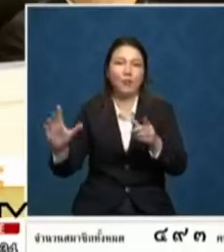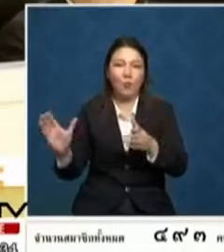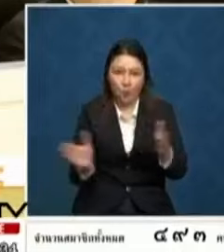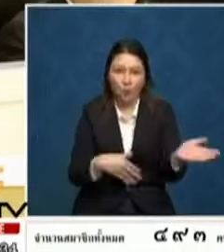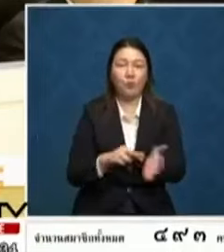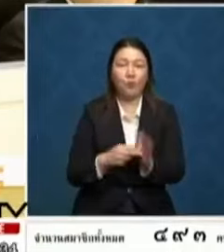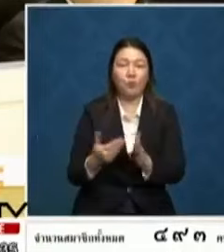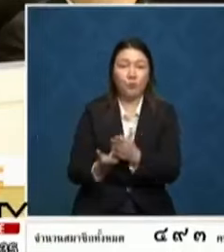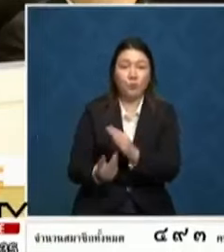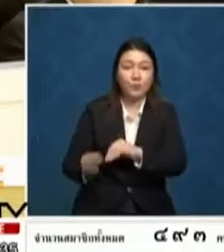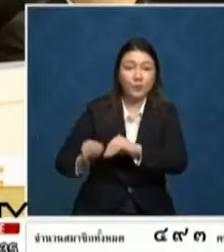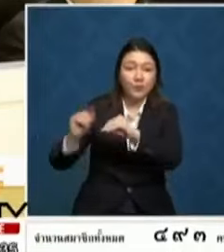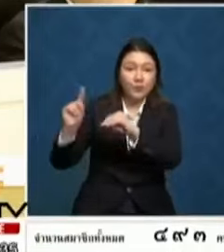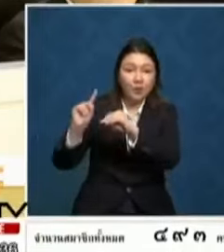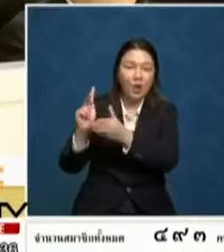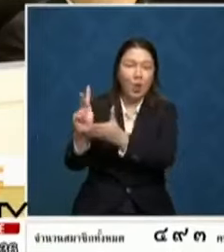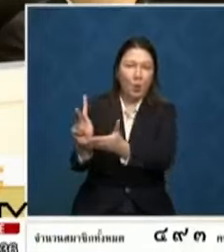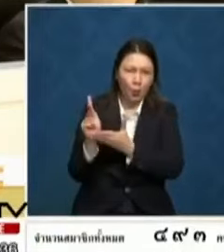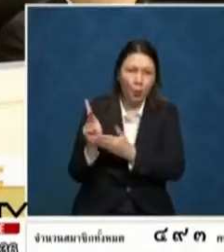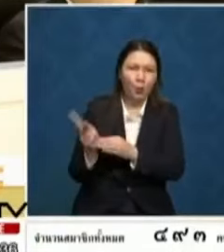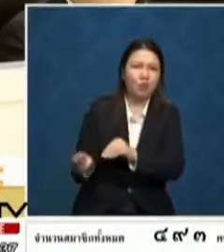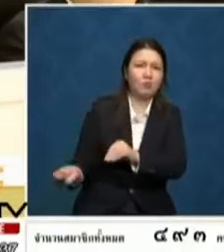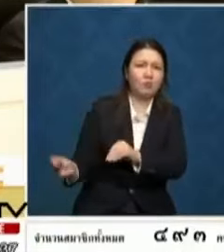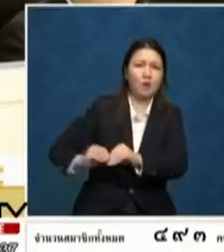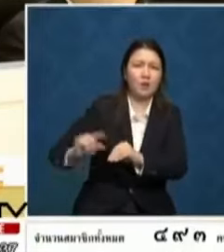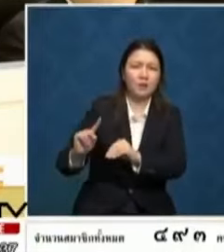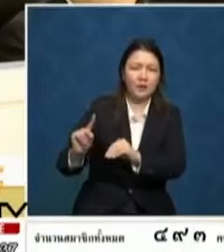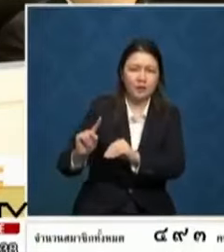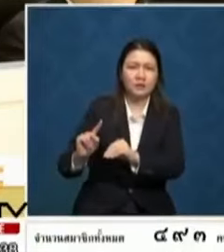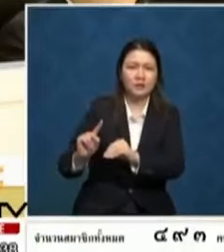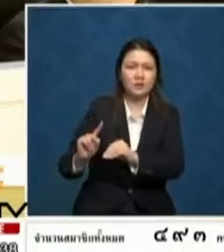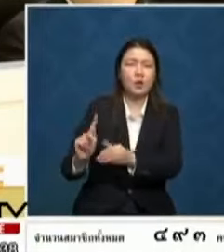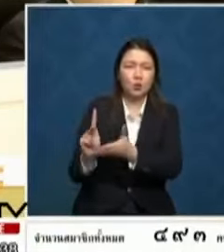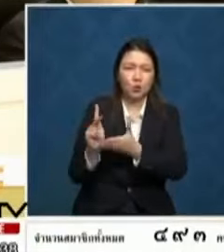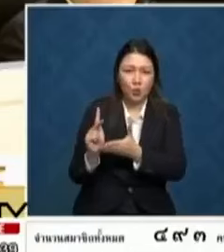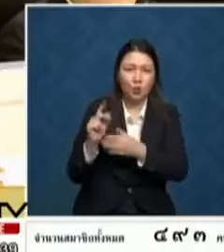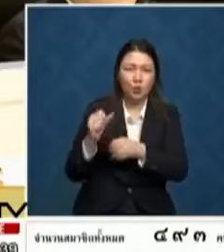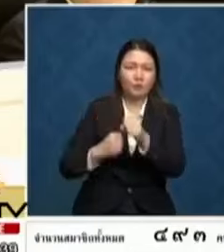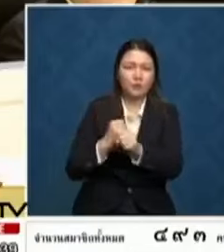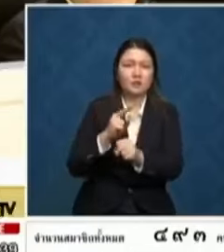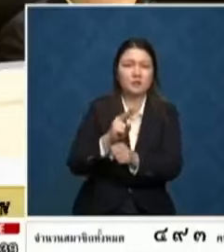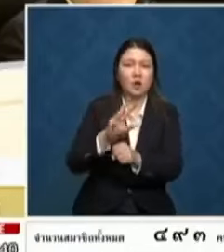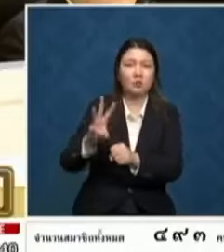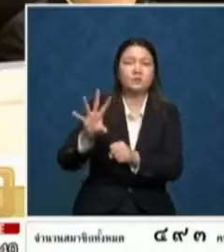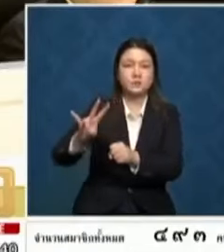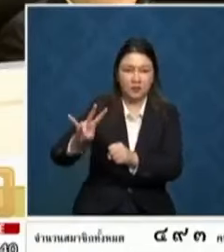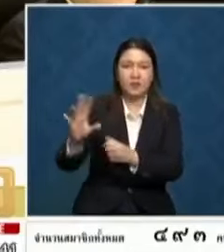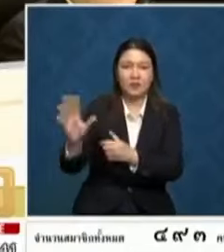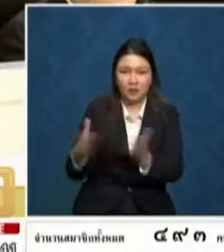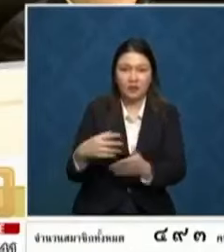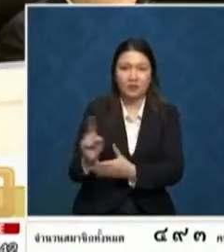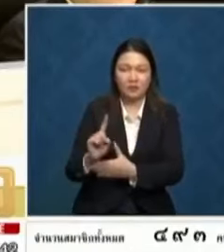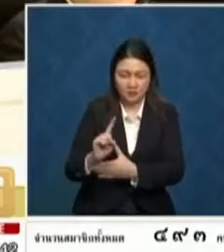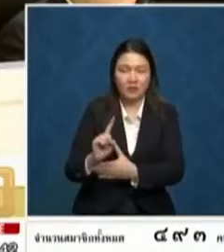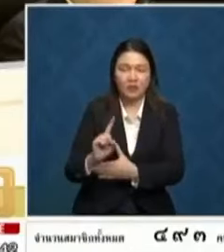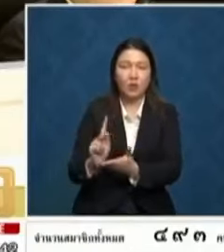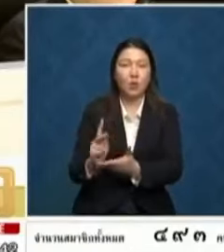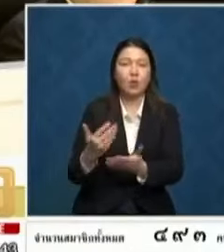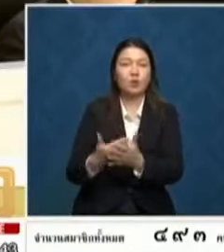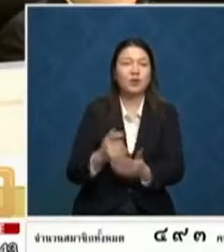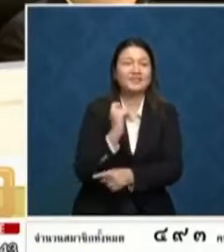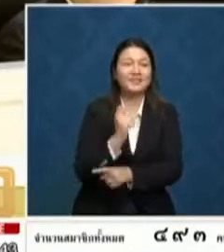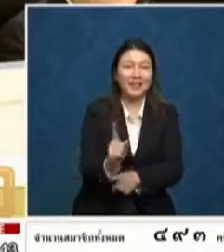บาลจัดแบบขาดดุลแล้วก็กู้มาชดเชยการขาดดุลมันทำให้มียอดหนี้สาธารณะเพิ่มขึ้นโดยตลอดนะแล้วก็มีปั